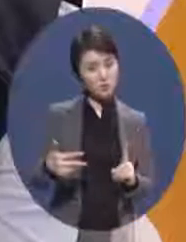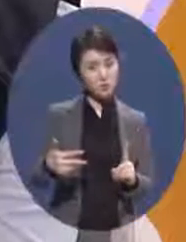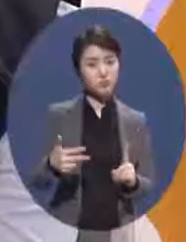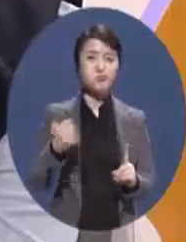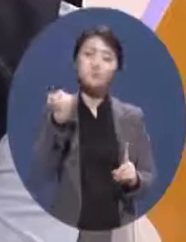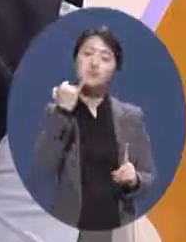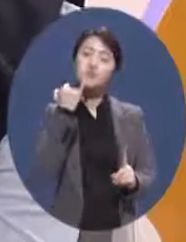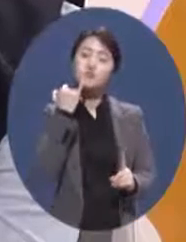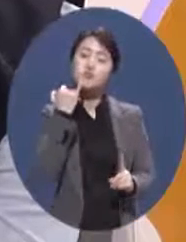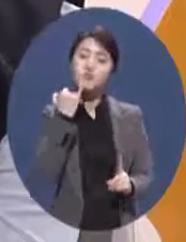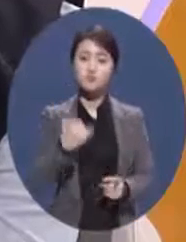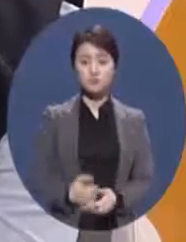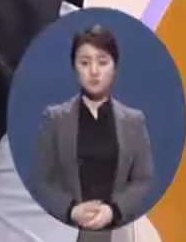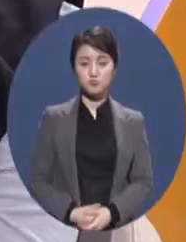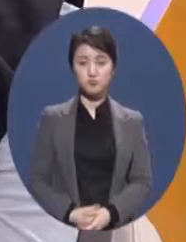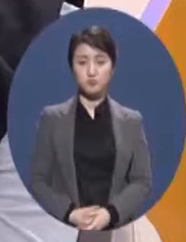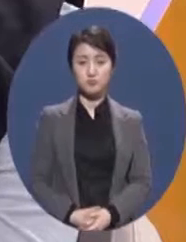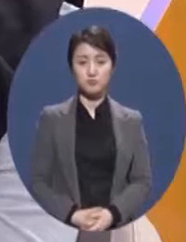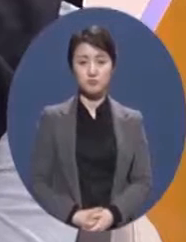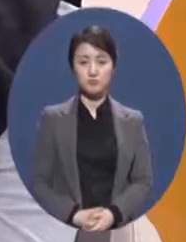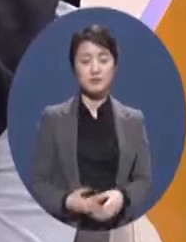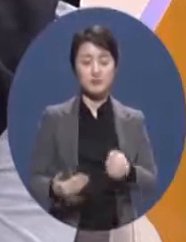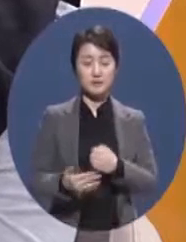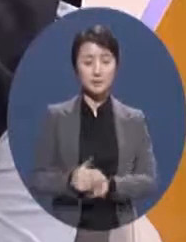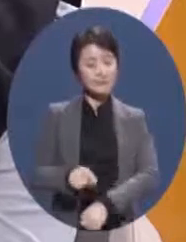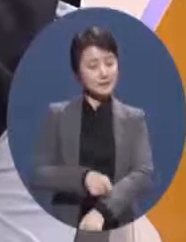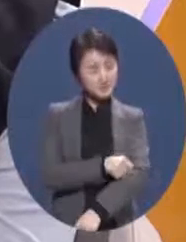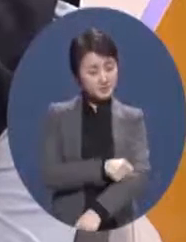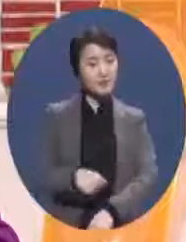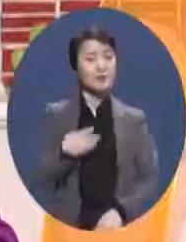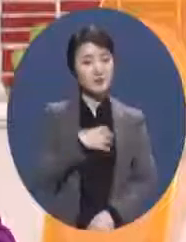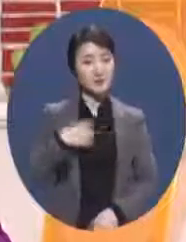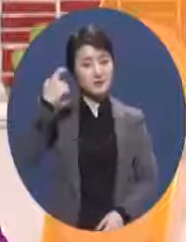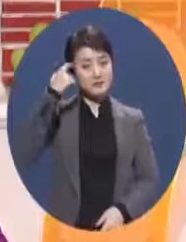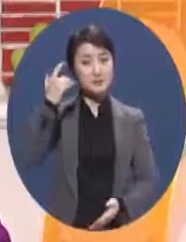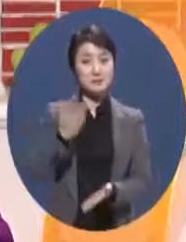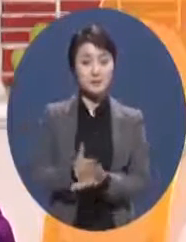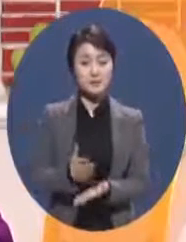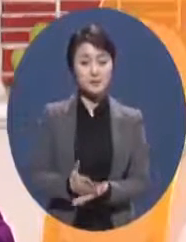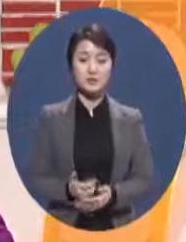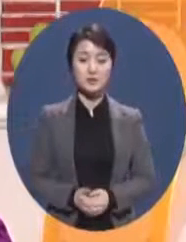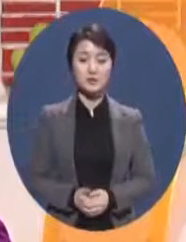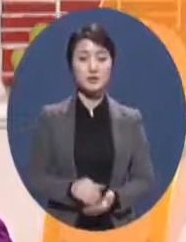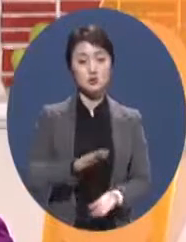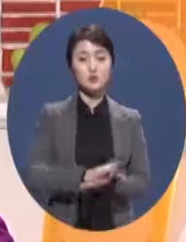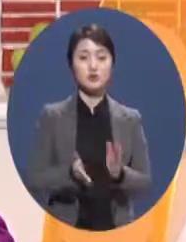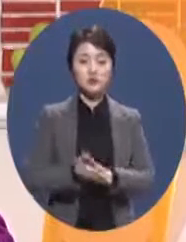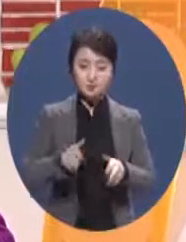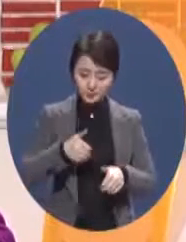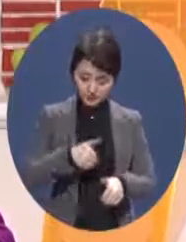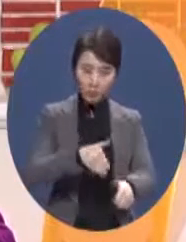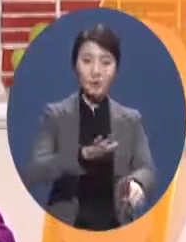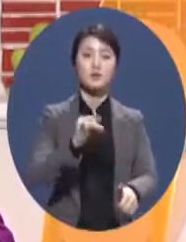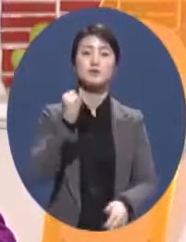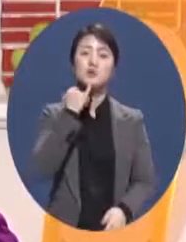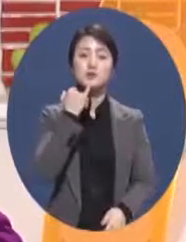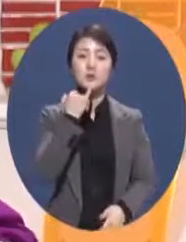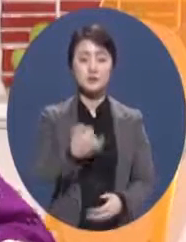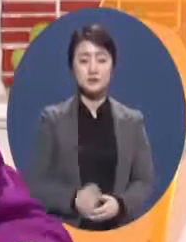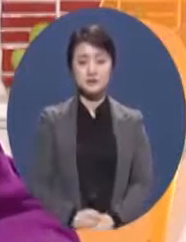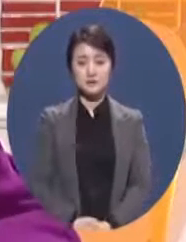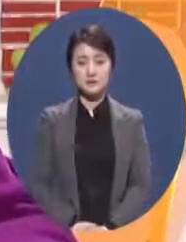생각이 되거든요. 그래서 이것도 크게 걱정이 안 되기 때문에 일단은 어린이집에 보내셨으면 좋겠고요. 그리고 나서